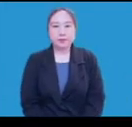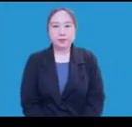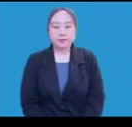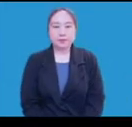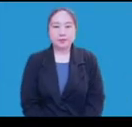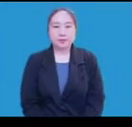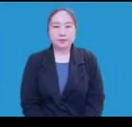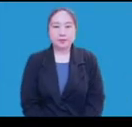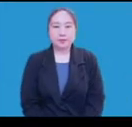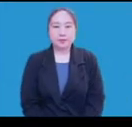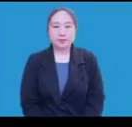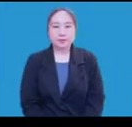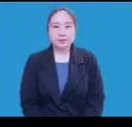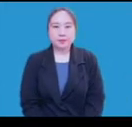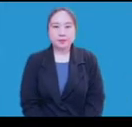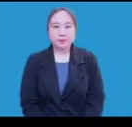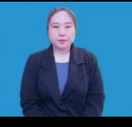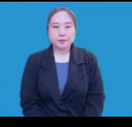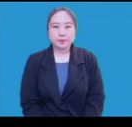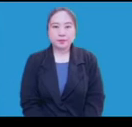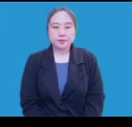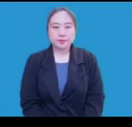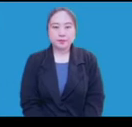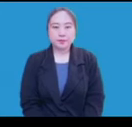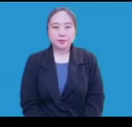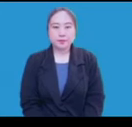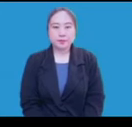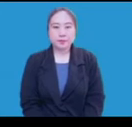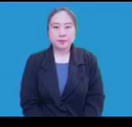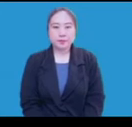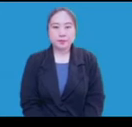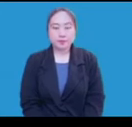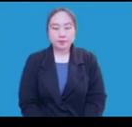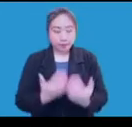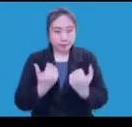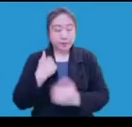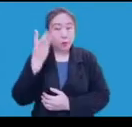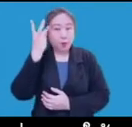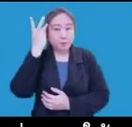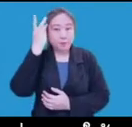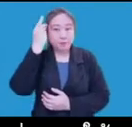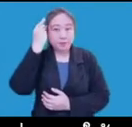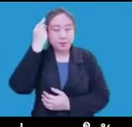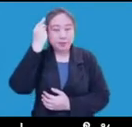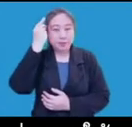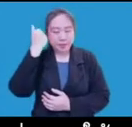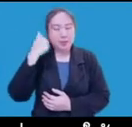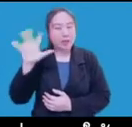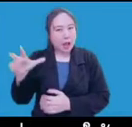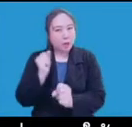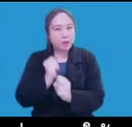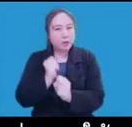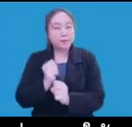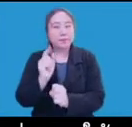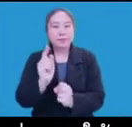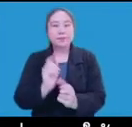เ สำหรับแนวคิดนะคะแนวคิดที่จะมาใช้เ